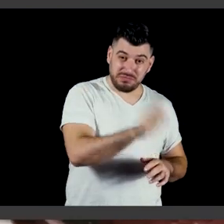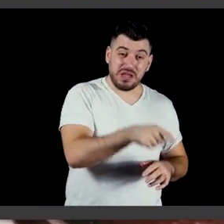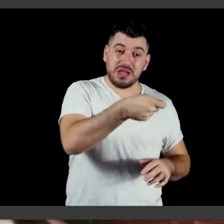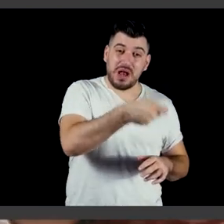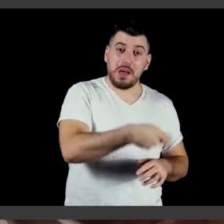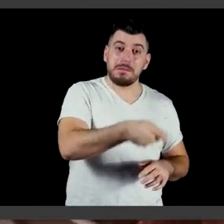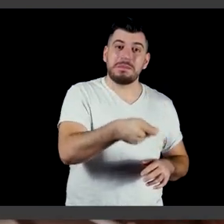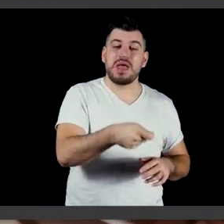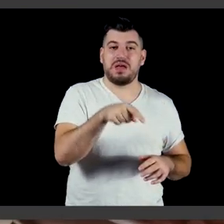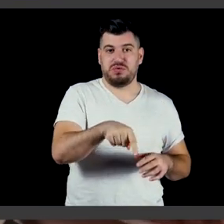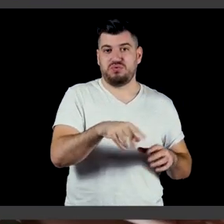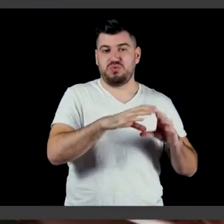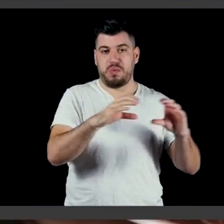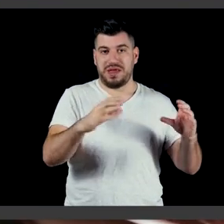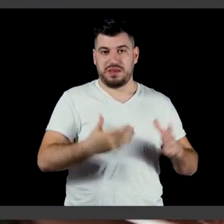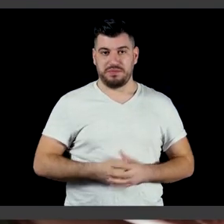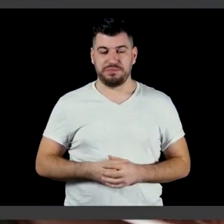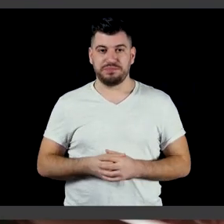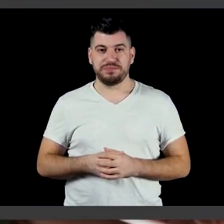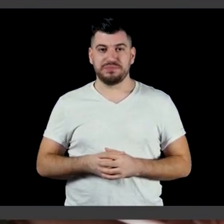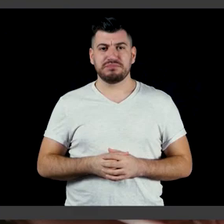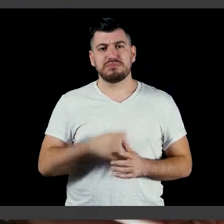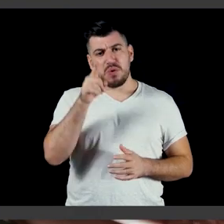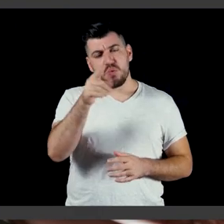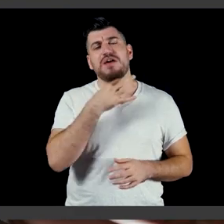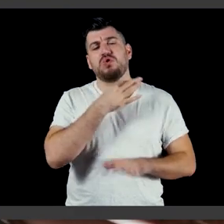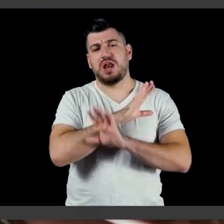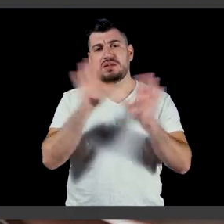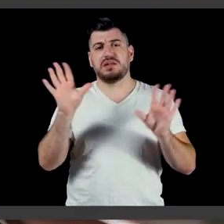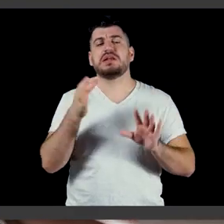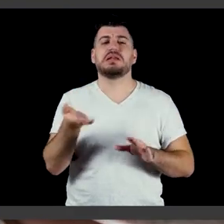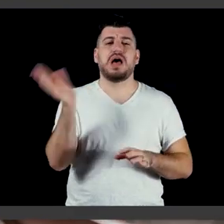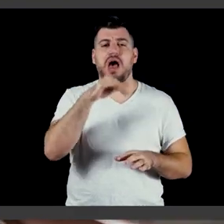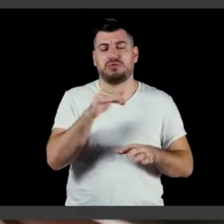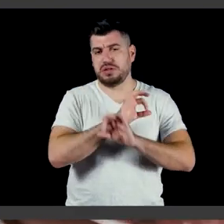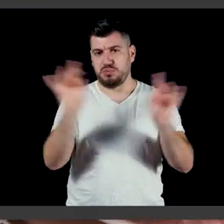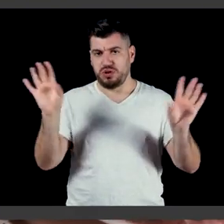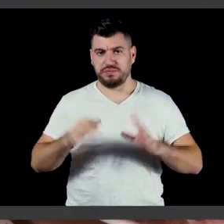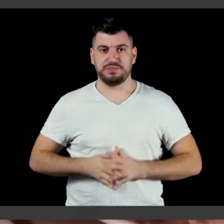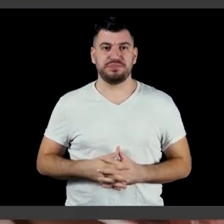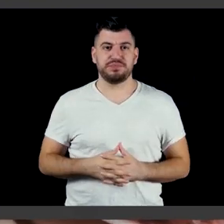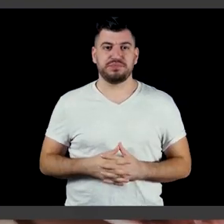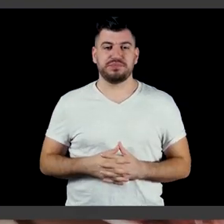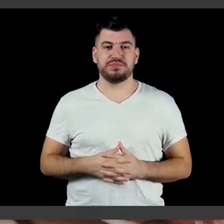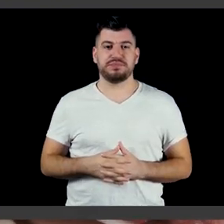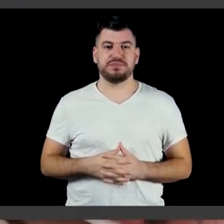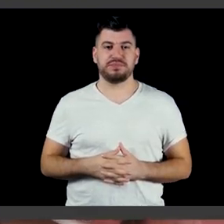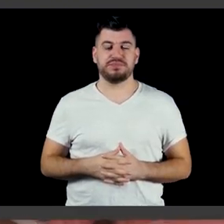μια κίνηση, χραπ, και πιέζω τον μπέργκερ, μόνο αυτό χρειάζεται. Χραπ,